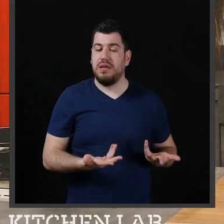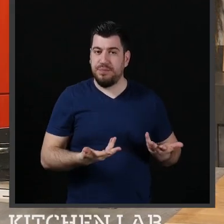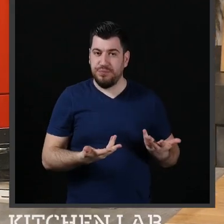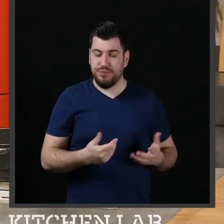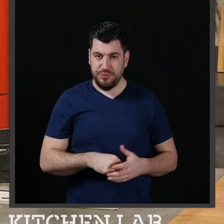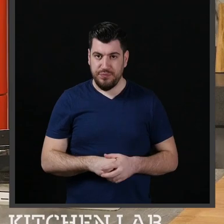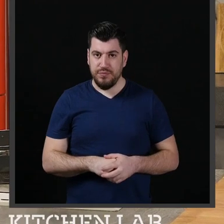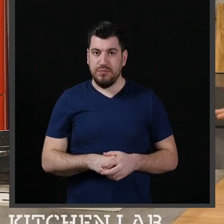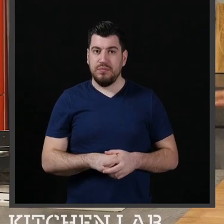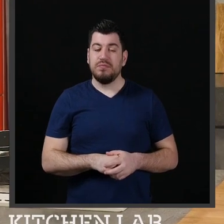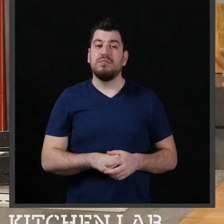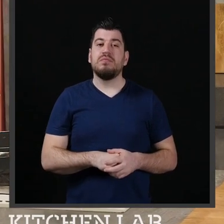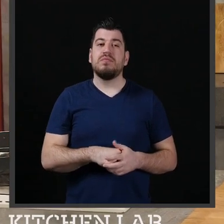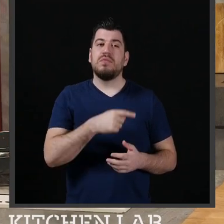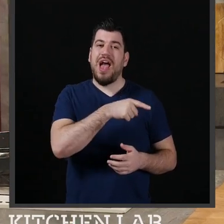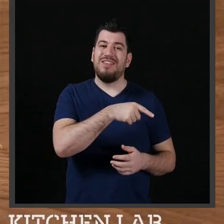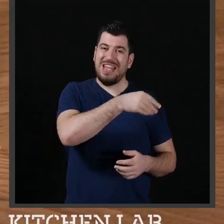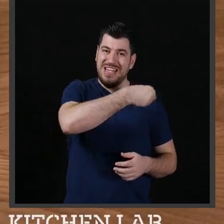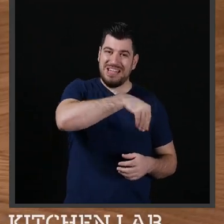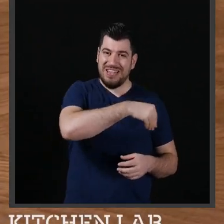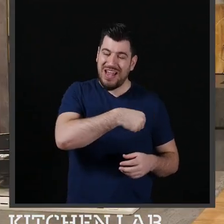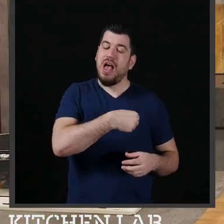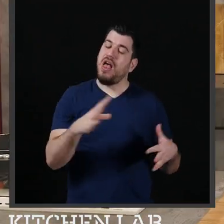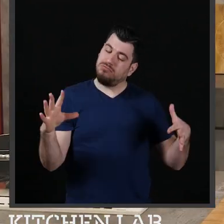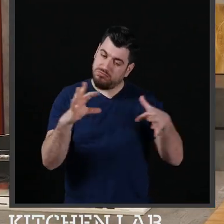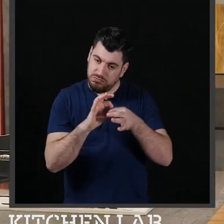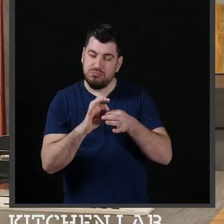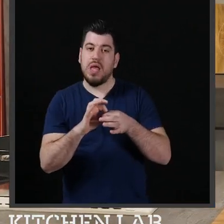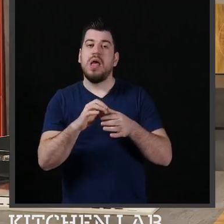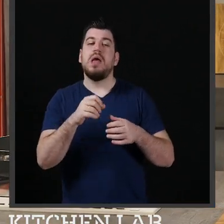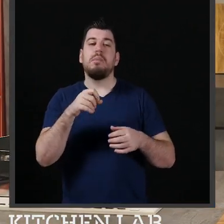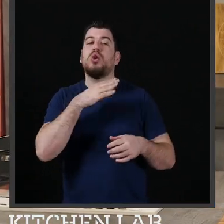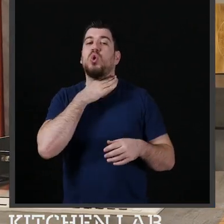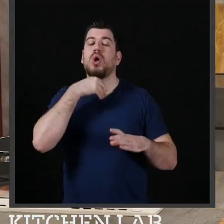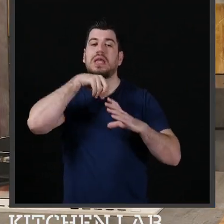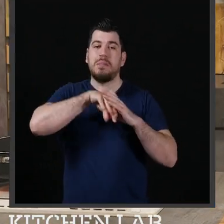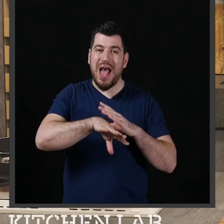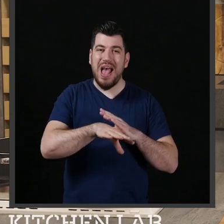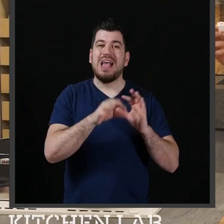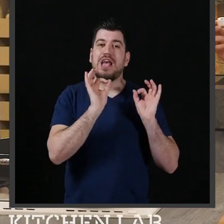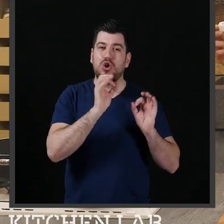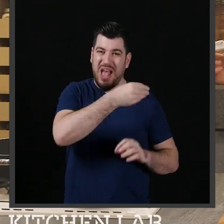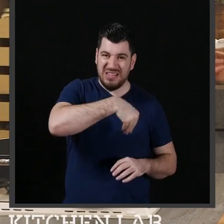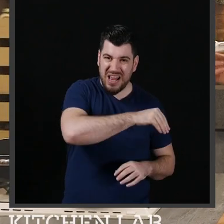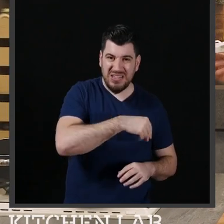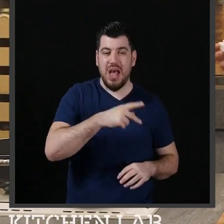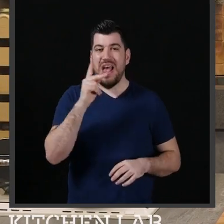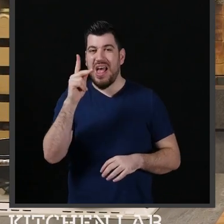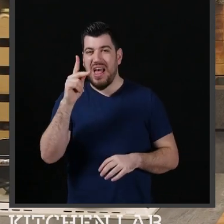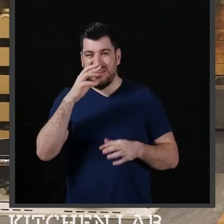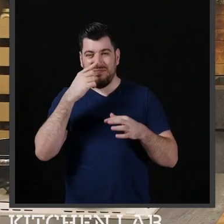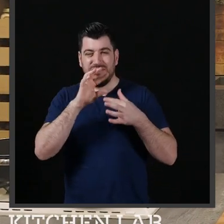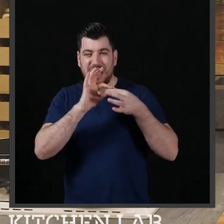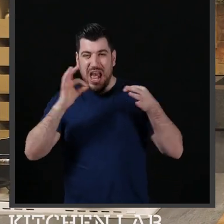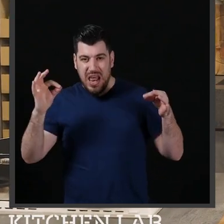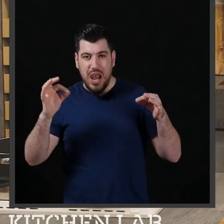θα συνοδεύσει τον κιμά μας. Κανονικά σε μια σάλτσα ντομάτας δεν βάζουμε σίγουρα ούτε κανέλα, ούτε μοσοκάριδο, αλλά εδώ πέρα θα βάλουμε γιατί θέλουμε